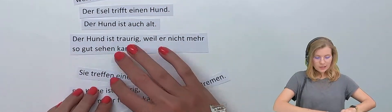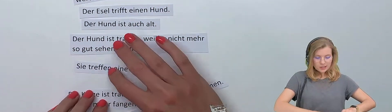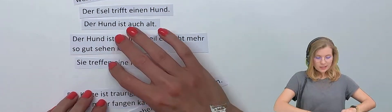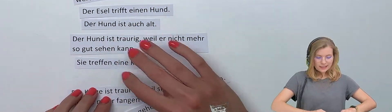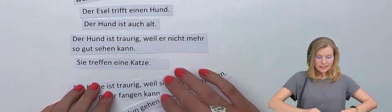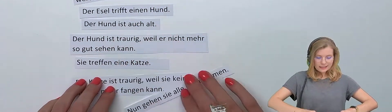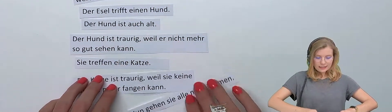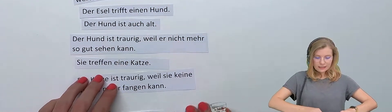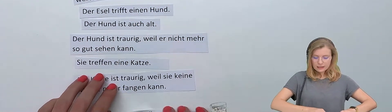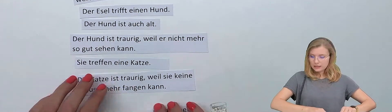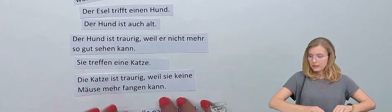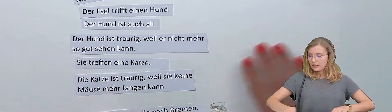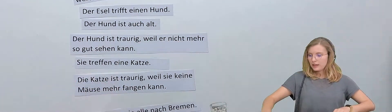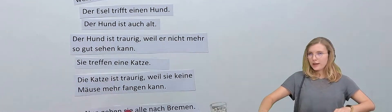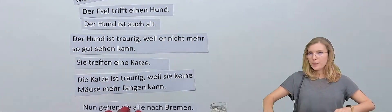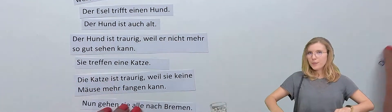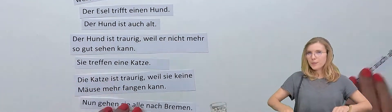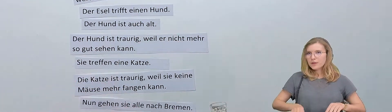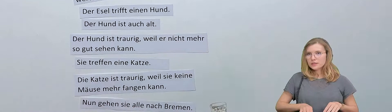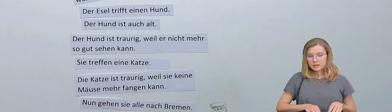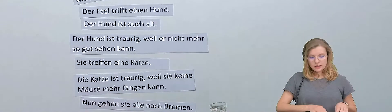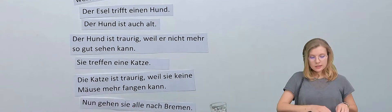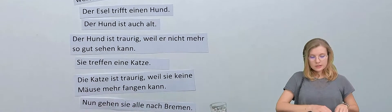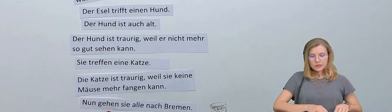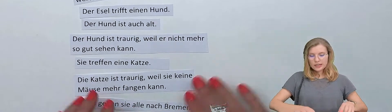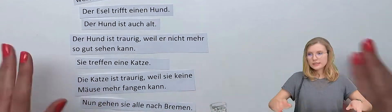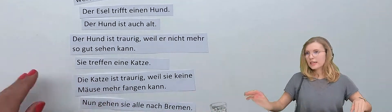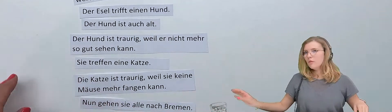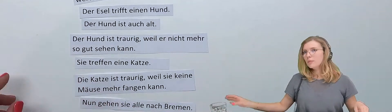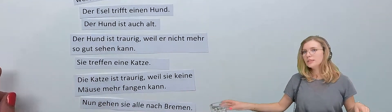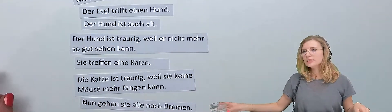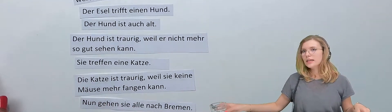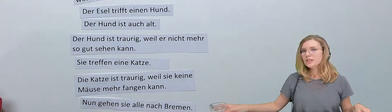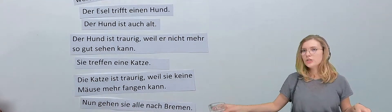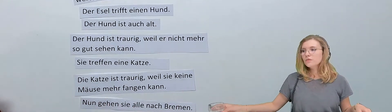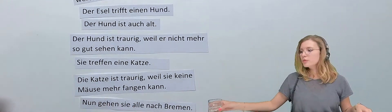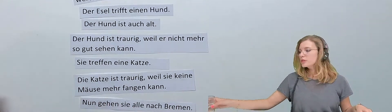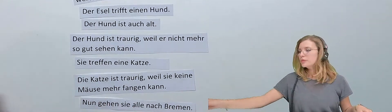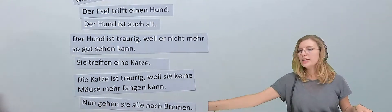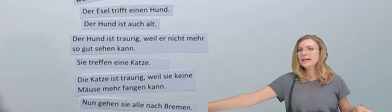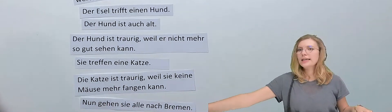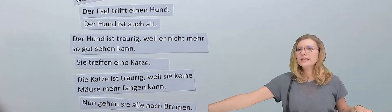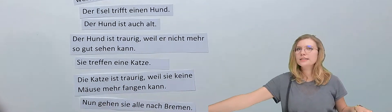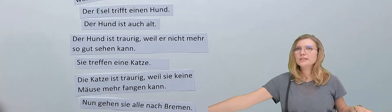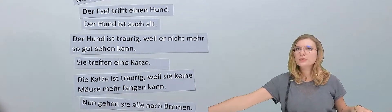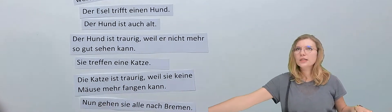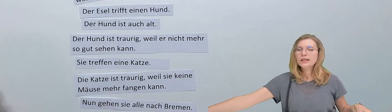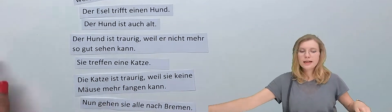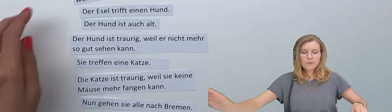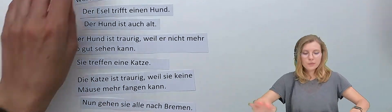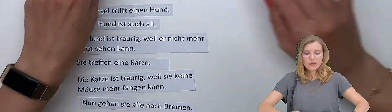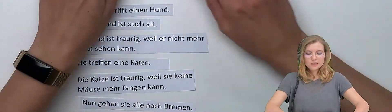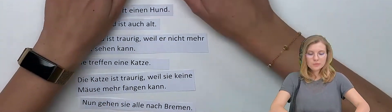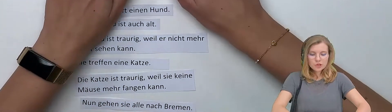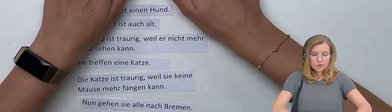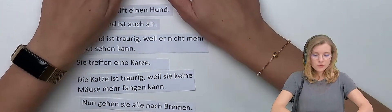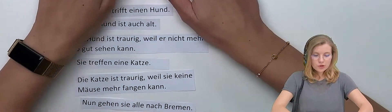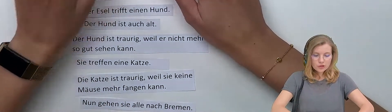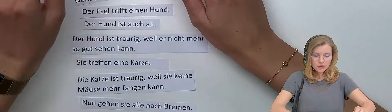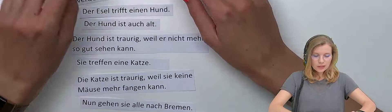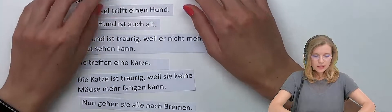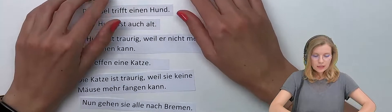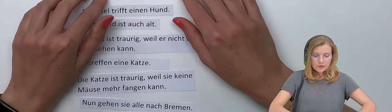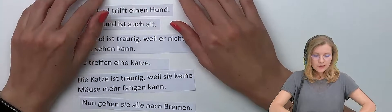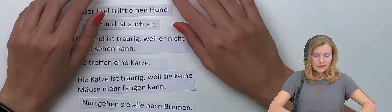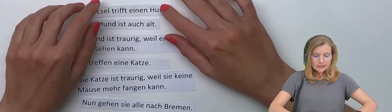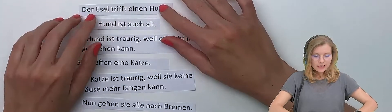Ich glaube, die Geschichte kennt jeder. So, hier ist noch nicht alles drauf, aber das ist gar nicht schlimm. Wir müssen nämlich gar nicht alles zu sehen haben. Wir machen das nämlich Stück für